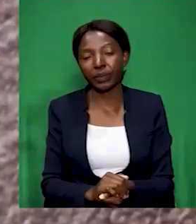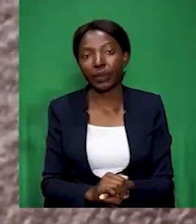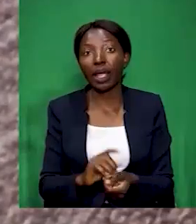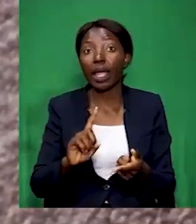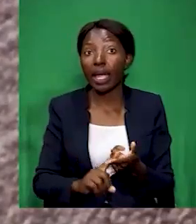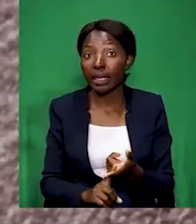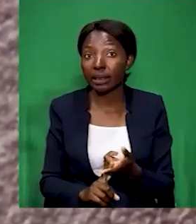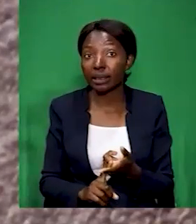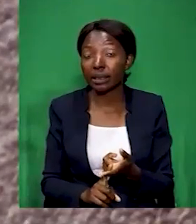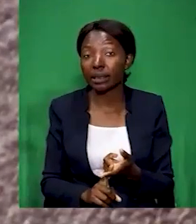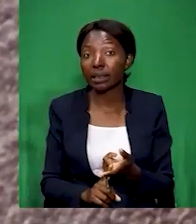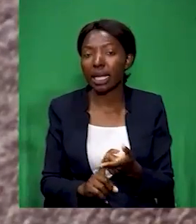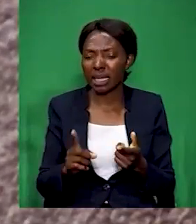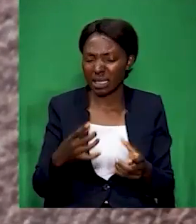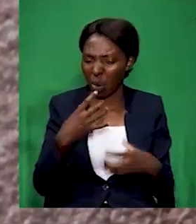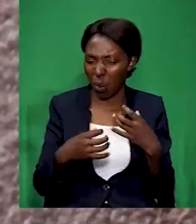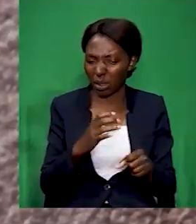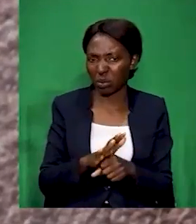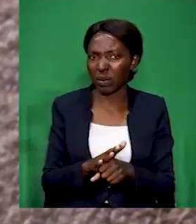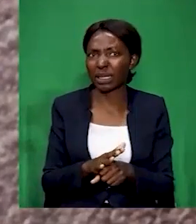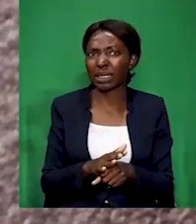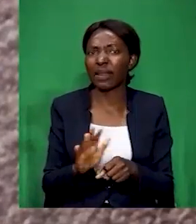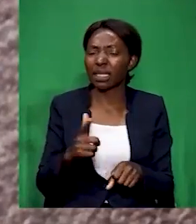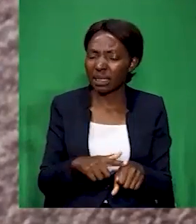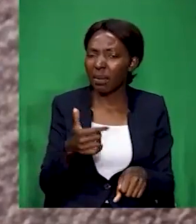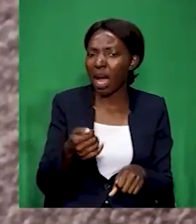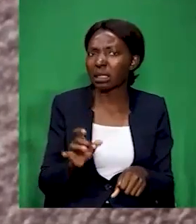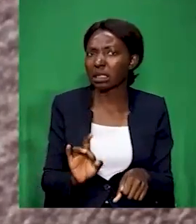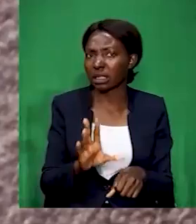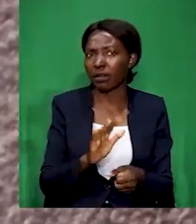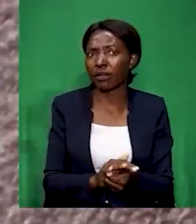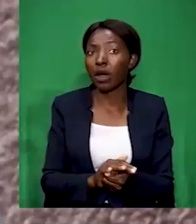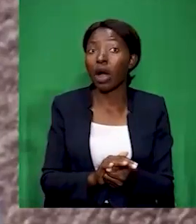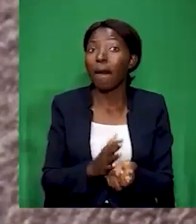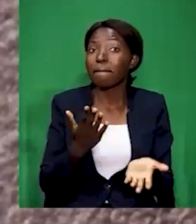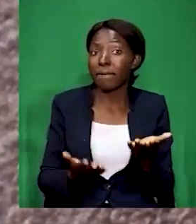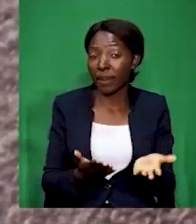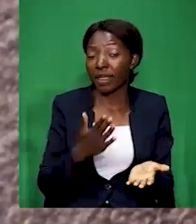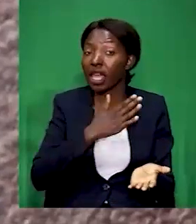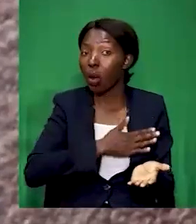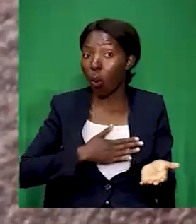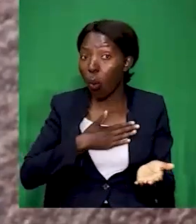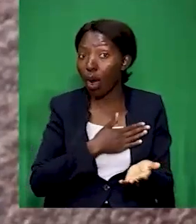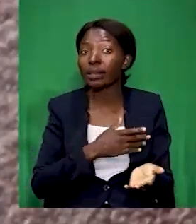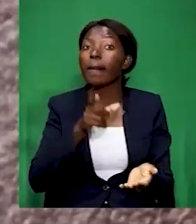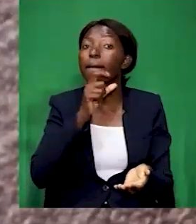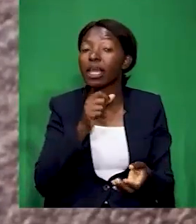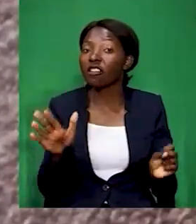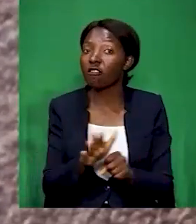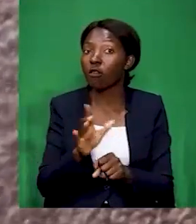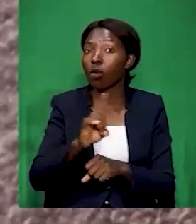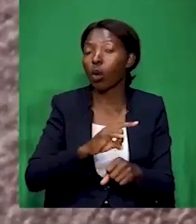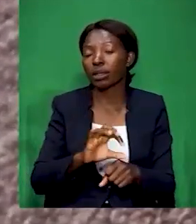saka ndino zvinondinetsa ndinogara nichizvibvunza kana paida varume vakazara